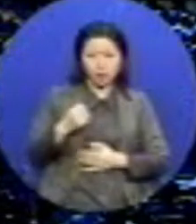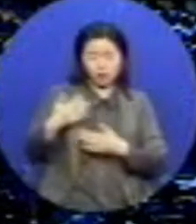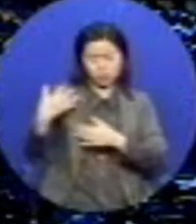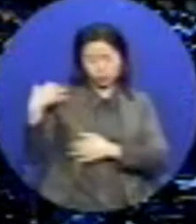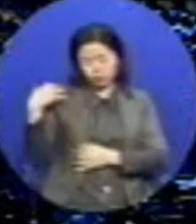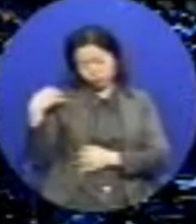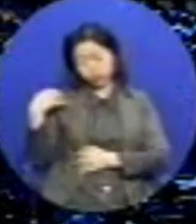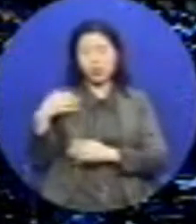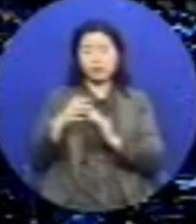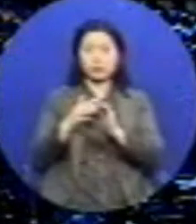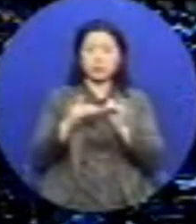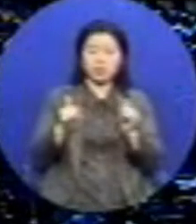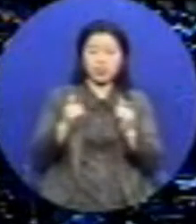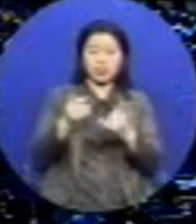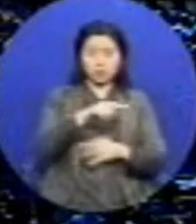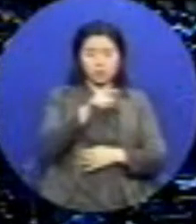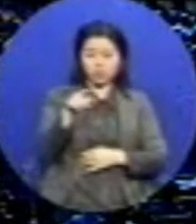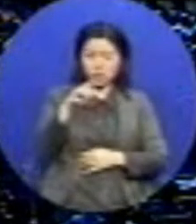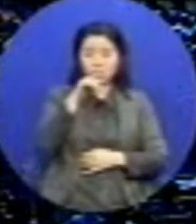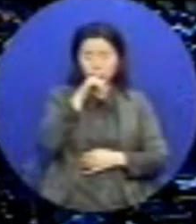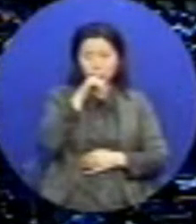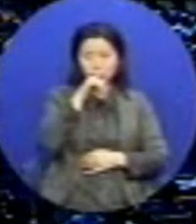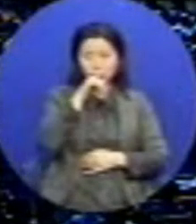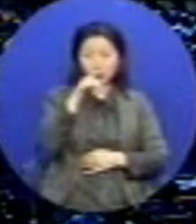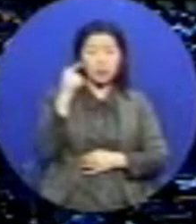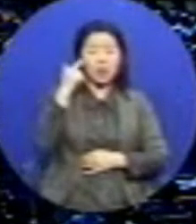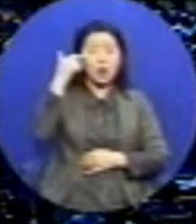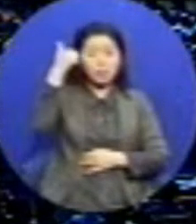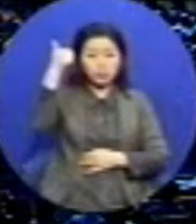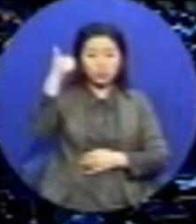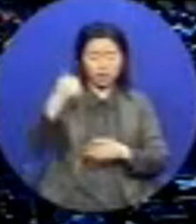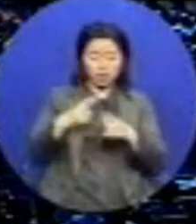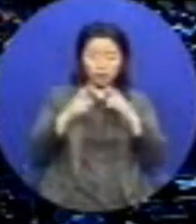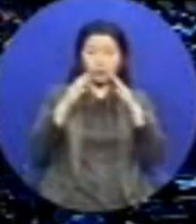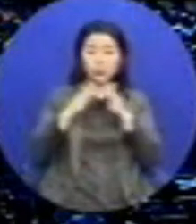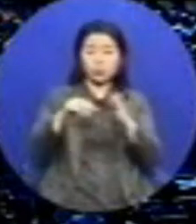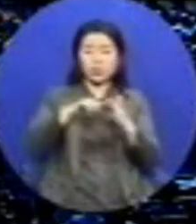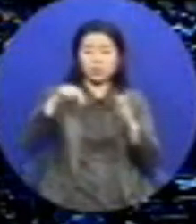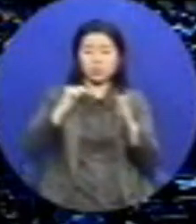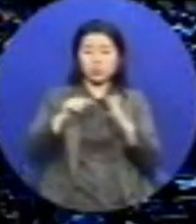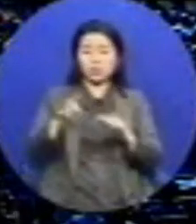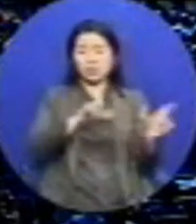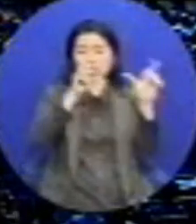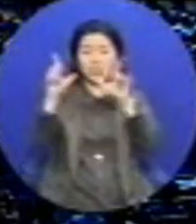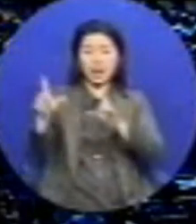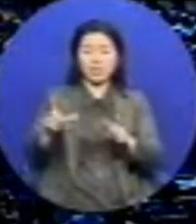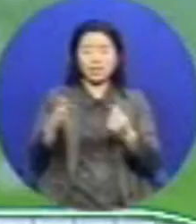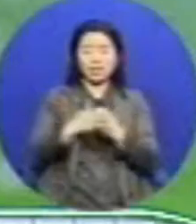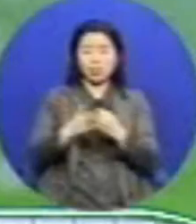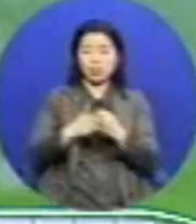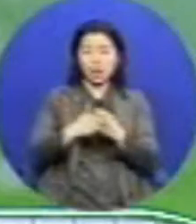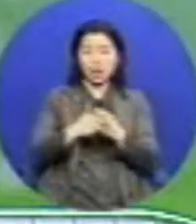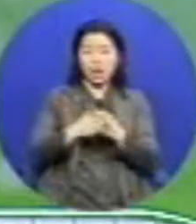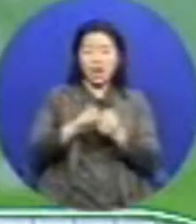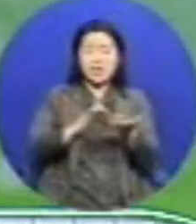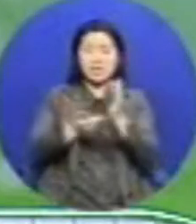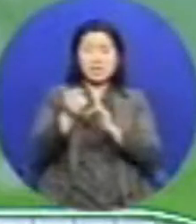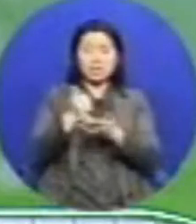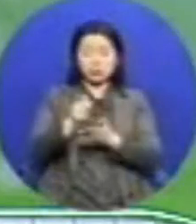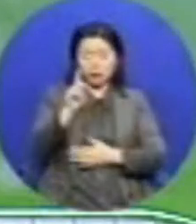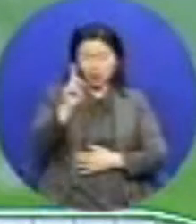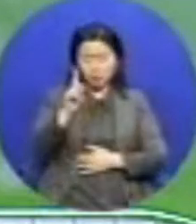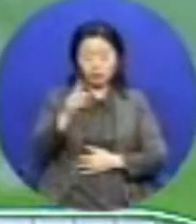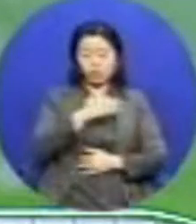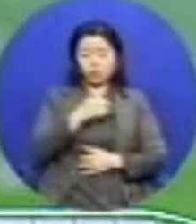있으실 거예요 목사 야 교회에서 사니까 예수님 한 분이면 충분한 지 모르지만 우리를 너무